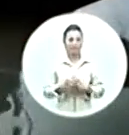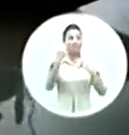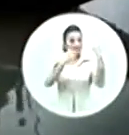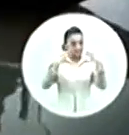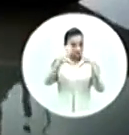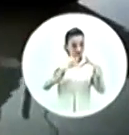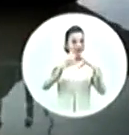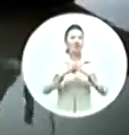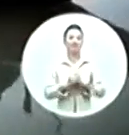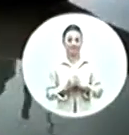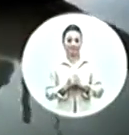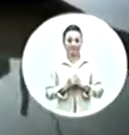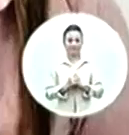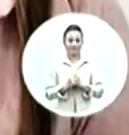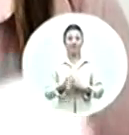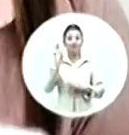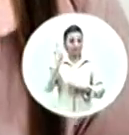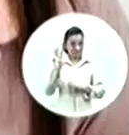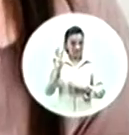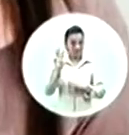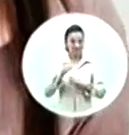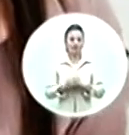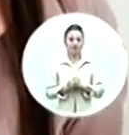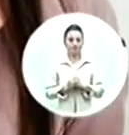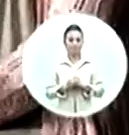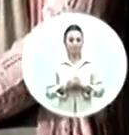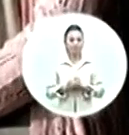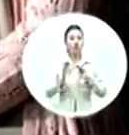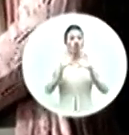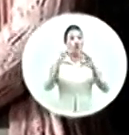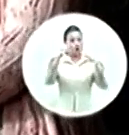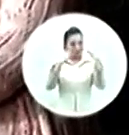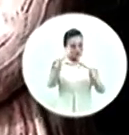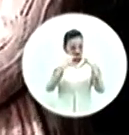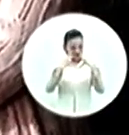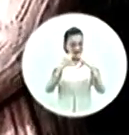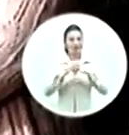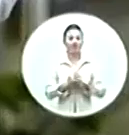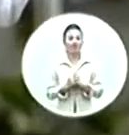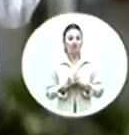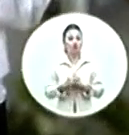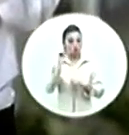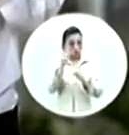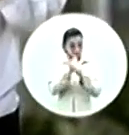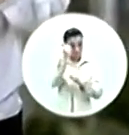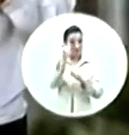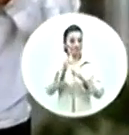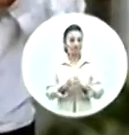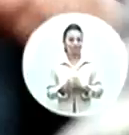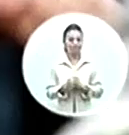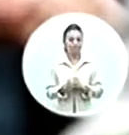ดูแลอะไรด้วยนะ สัญญานะคะฝากดูแลด้วยนะต้องทำให้